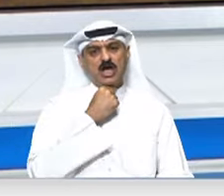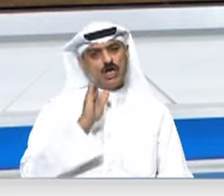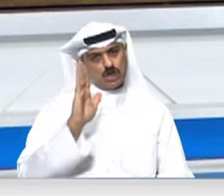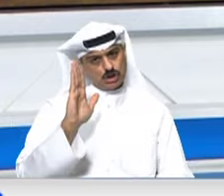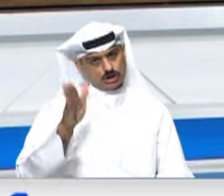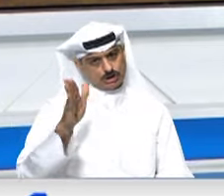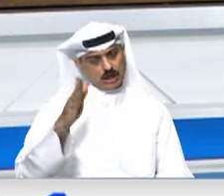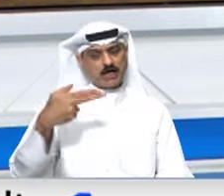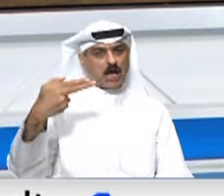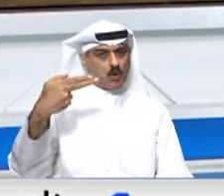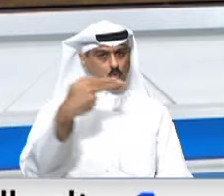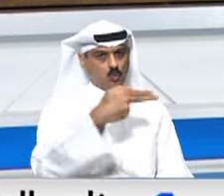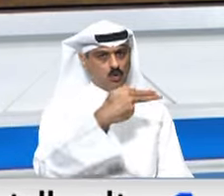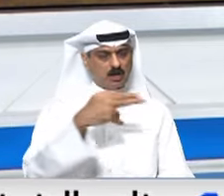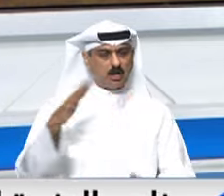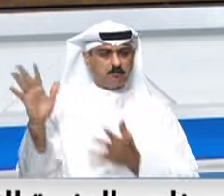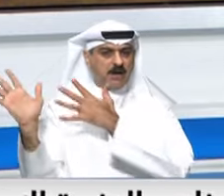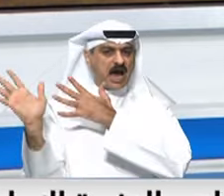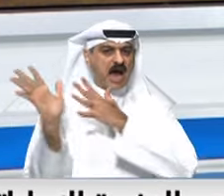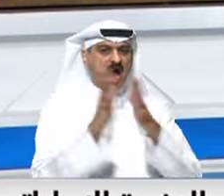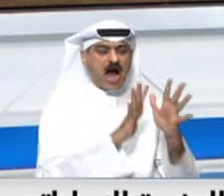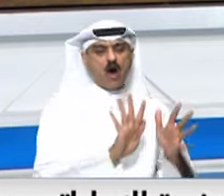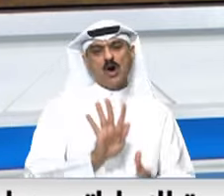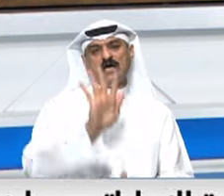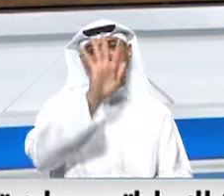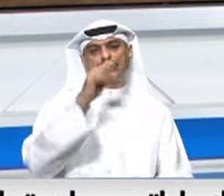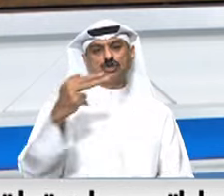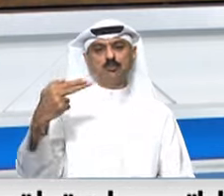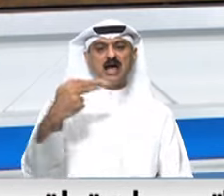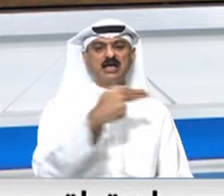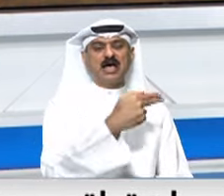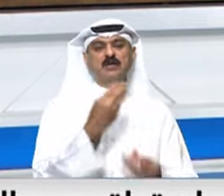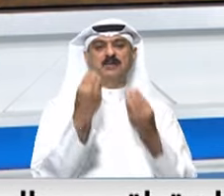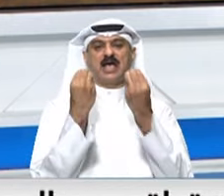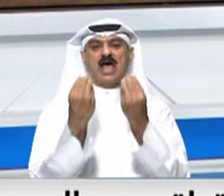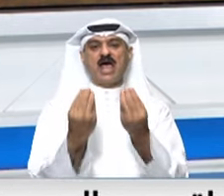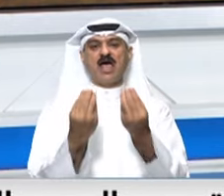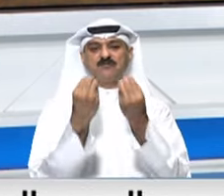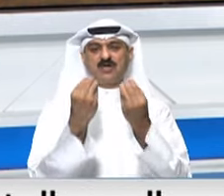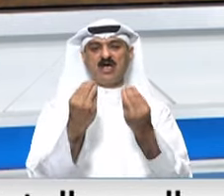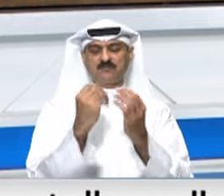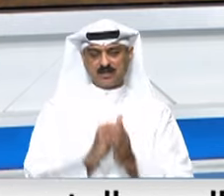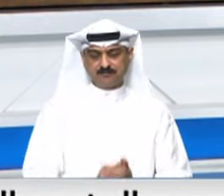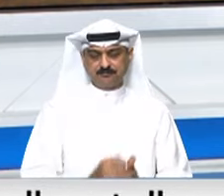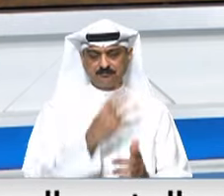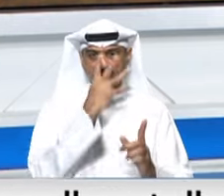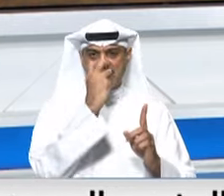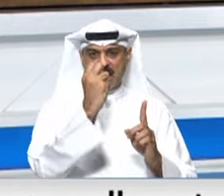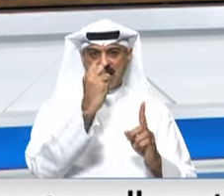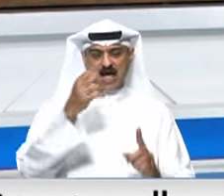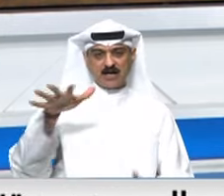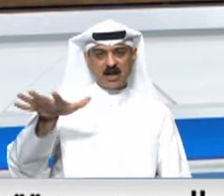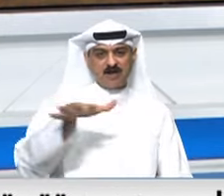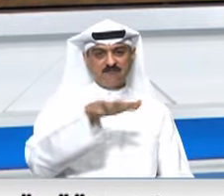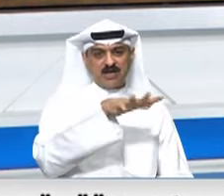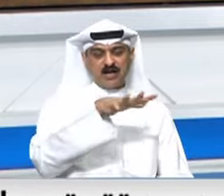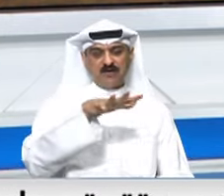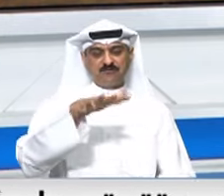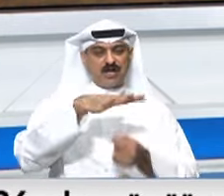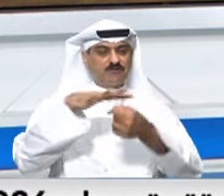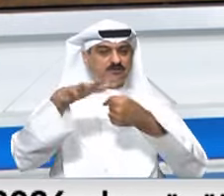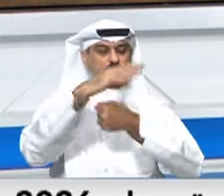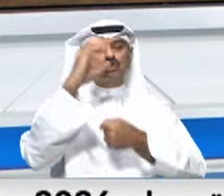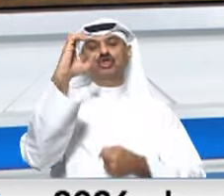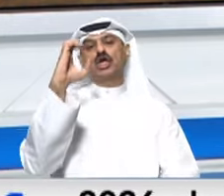مع هواء شمالي غربي خفيف الى معتدل السرعه من 8 الى 30 كيل م في الساعه درجات الحراره في سواحلنا الجنوبيه والجزر تتراوح